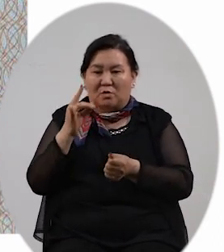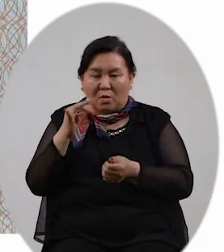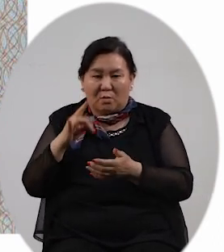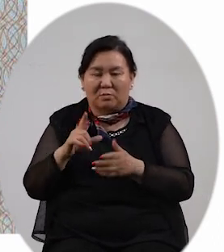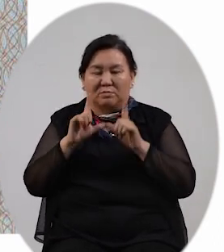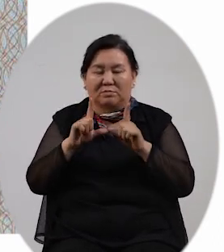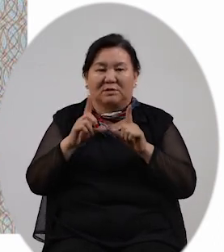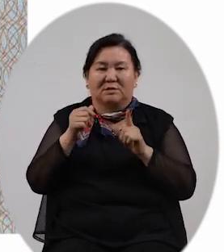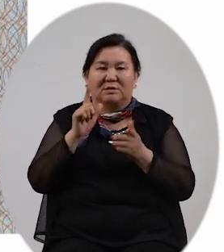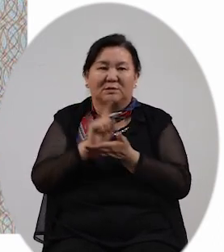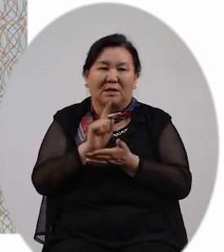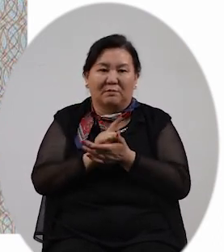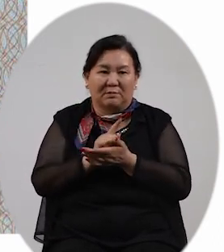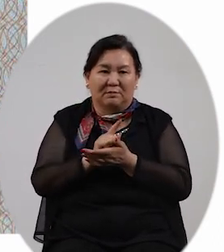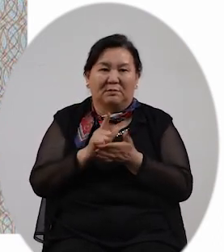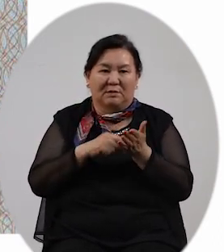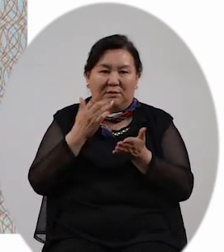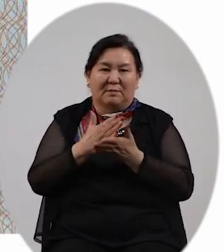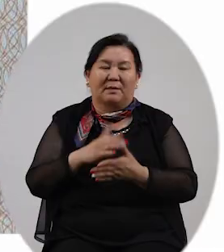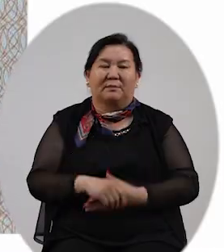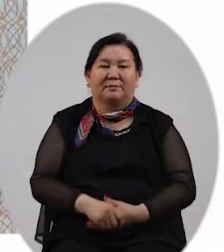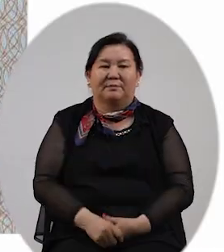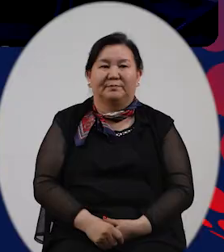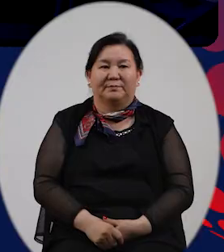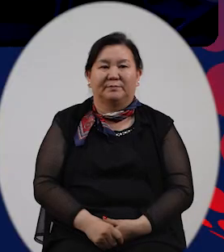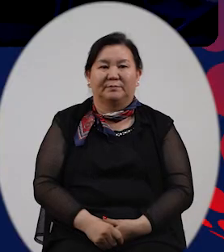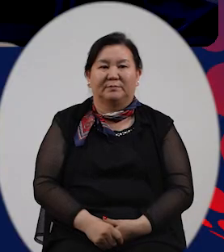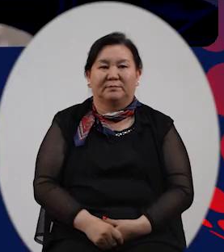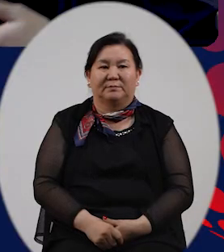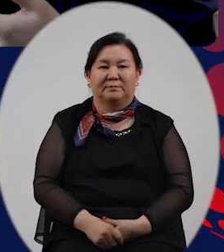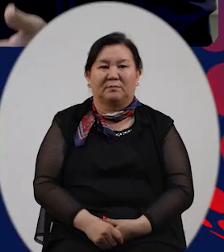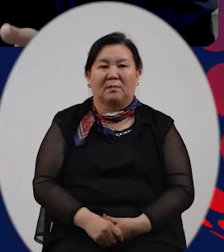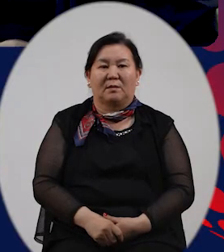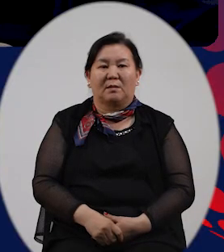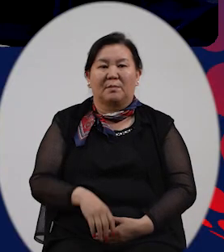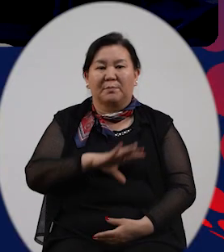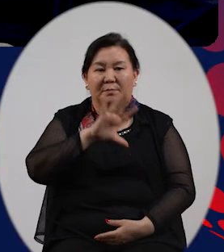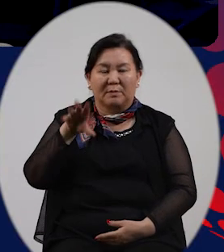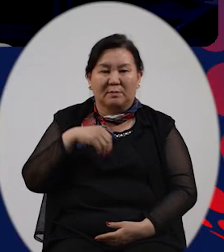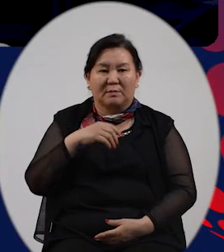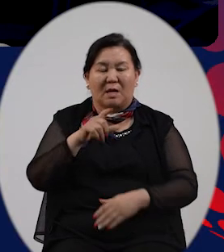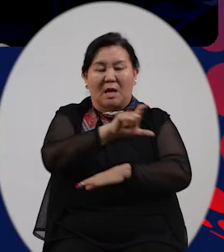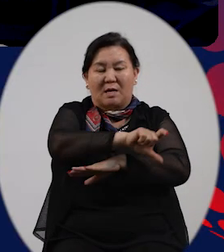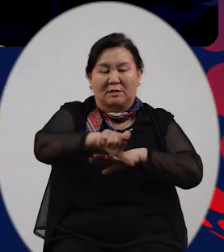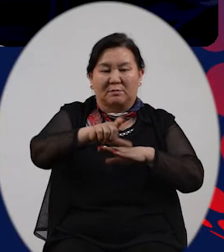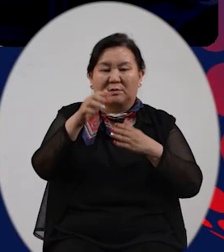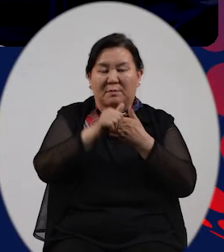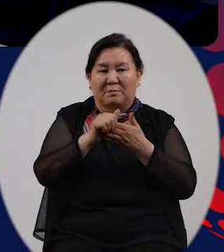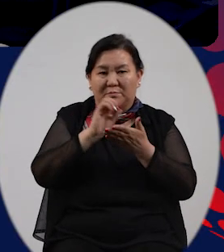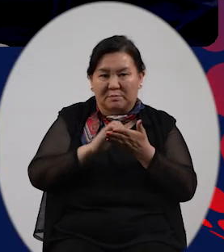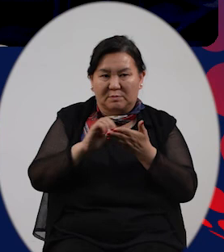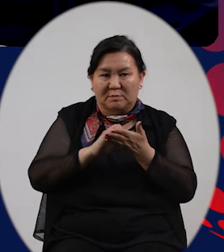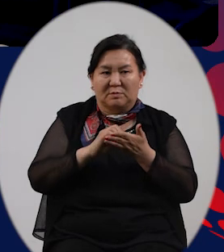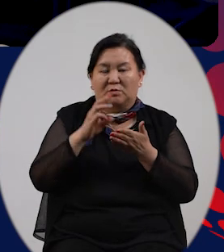бол авах ийм шаардлагатай байх нэ гэж ойлгох нь байна. Тэгэхээр ерөнхийдөө бол бид нар экспортын баримтчуд,